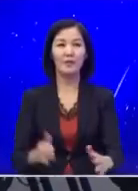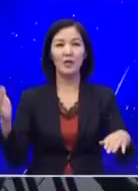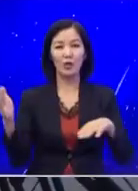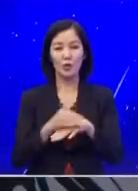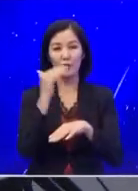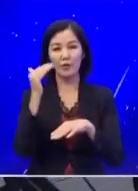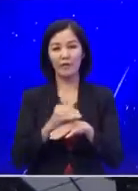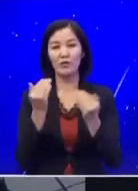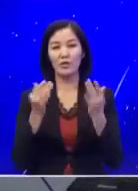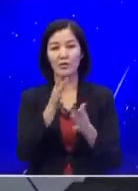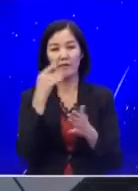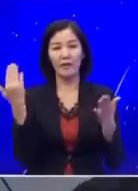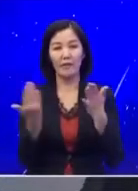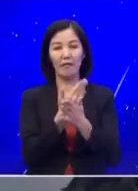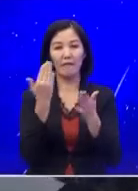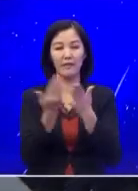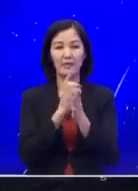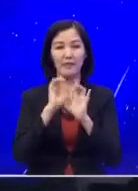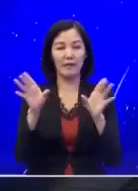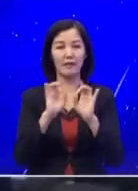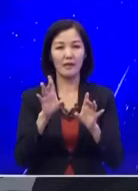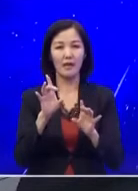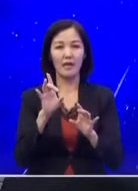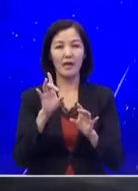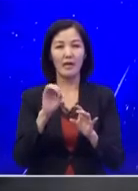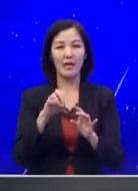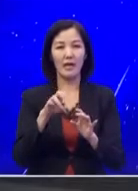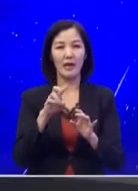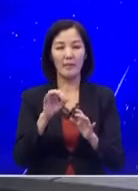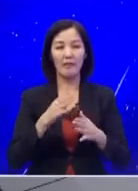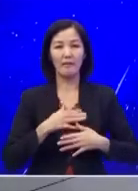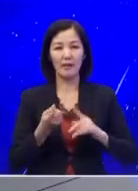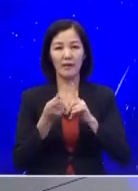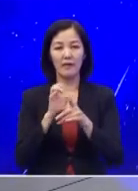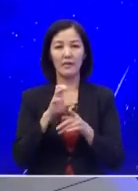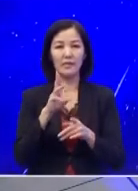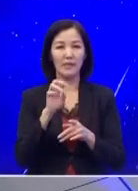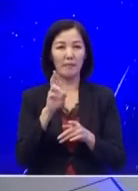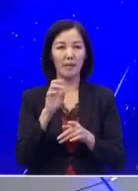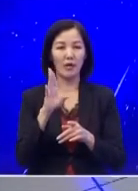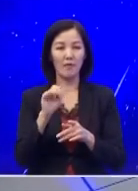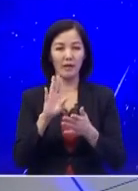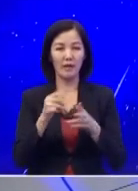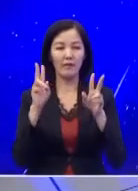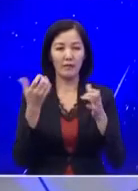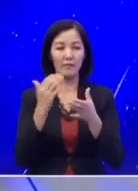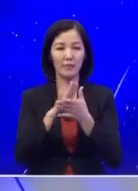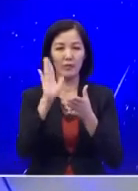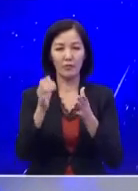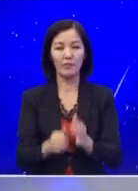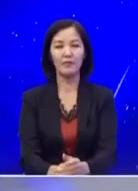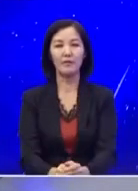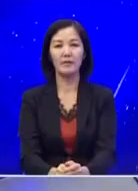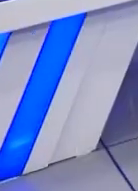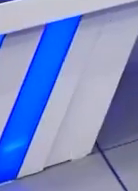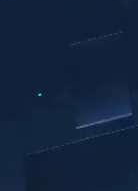Здравствуйте, время новостей на телеканале ЖТСУ. В студии Еламан Раймбеков, и сурдоперед обеспечивает Айгуль Стамбекова. И в начале выпуска коротко о самом